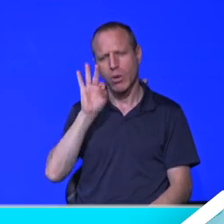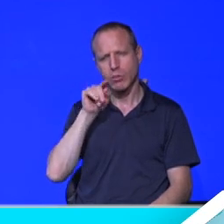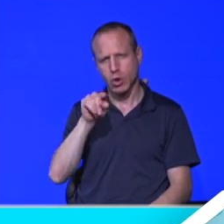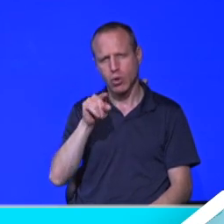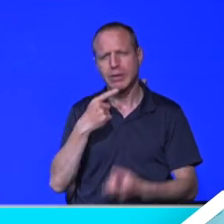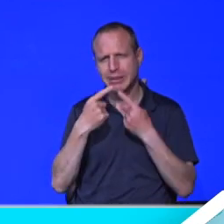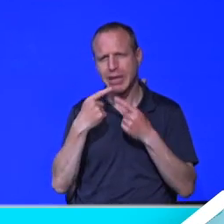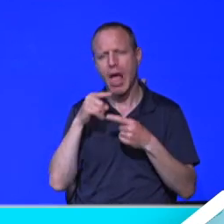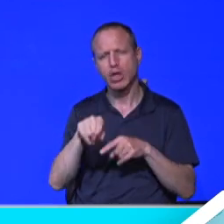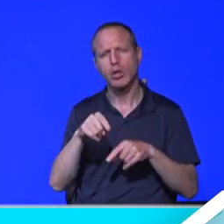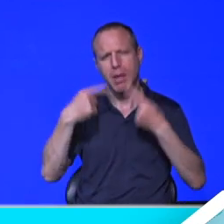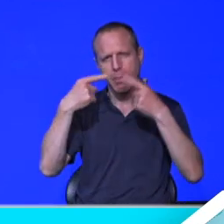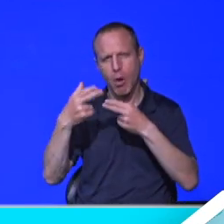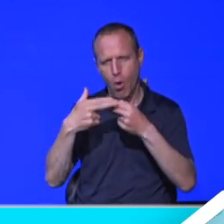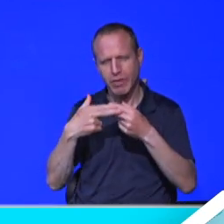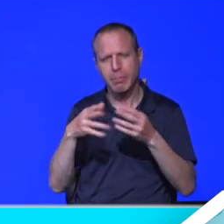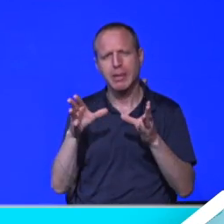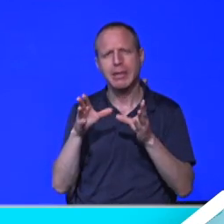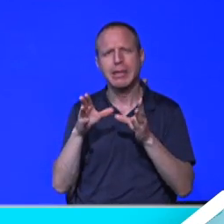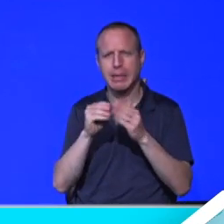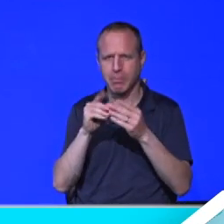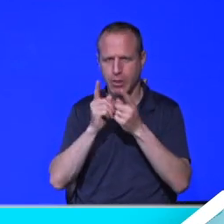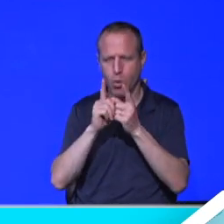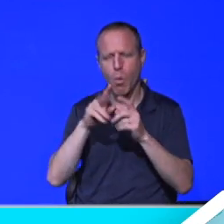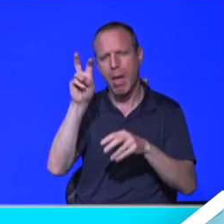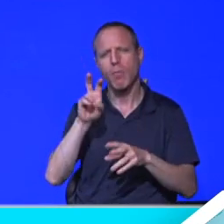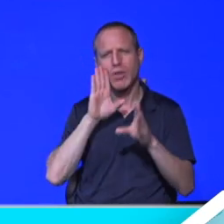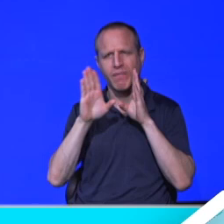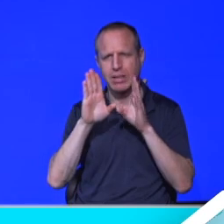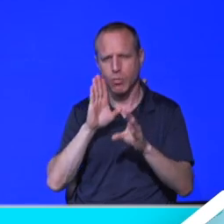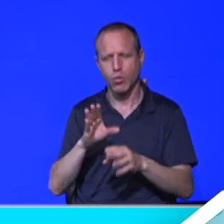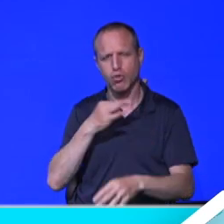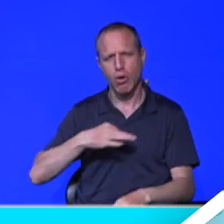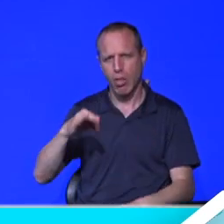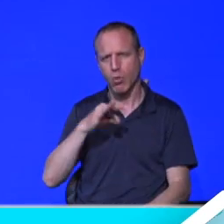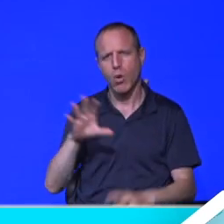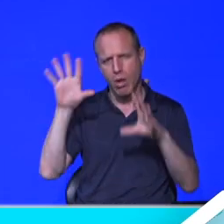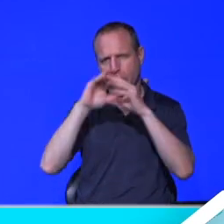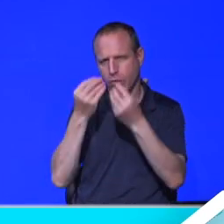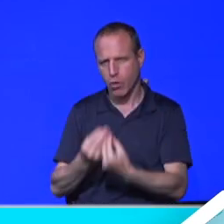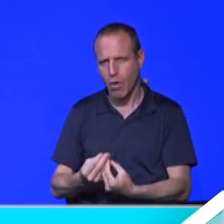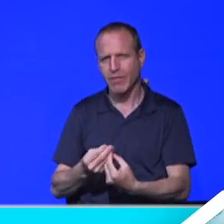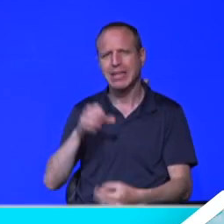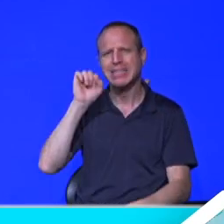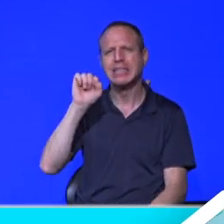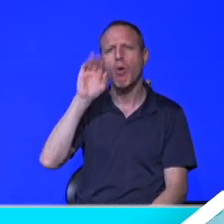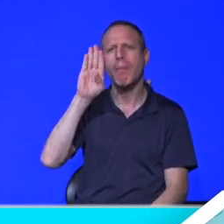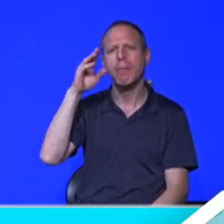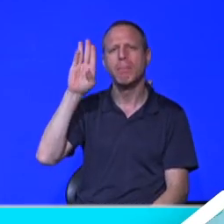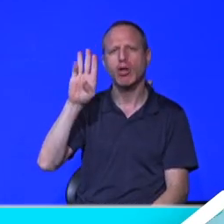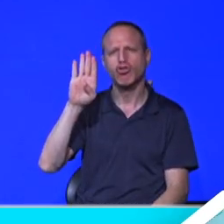את השיחה הזאת בימים הקרובים, עם תרגום בעמוד הפייסבוק שלנו. Good evening, סימו בן בשיר.